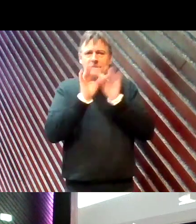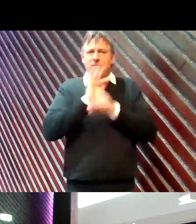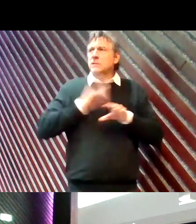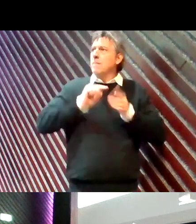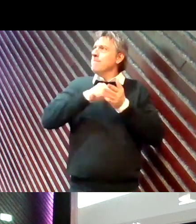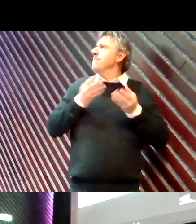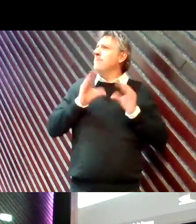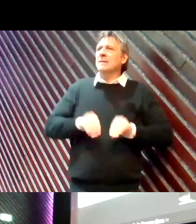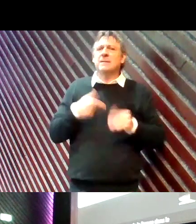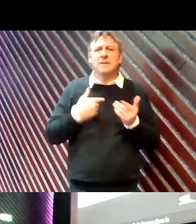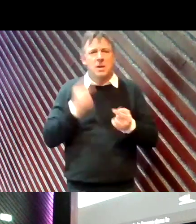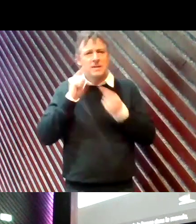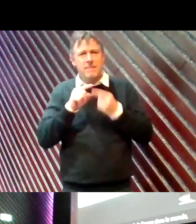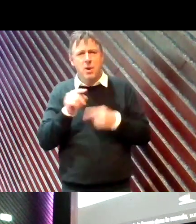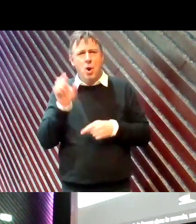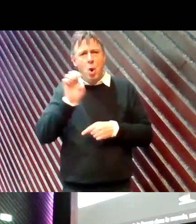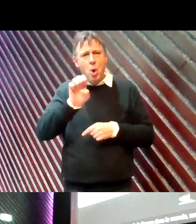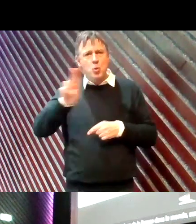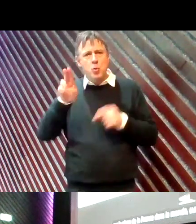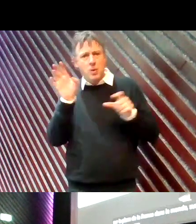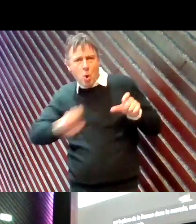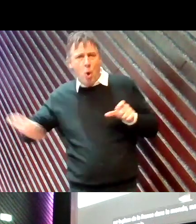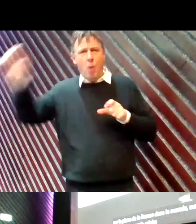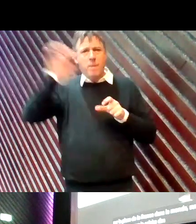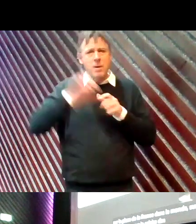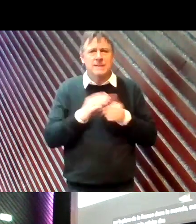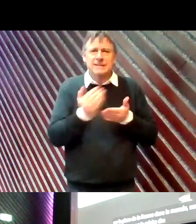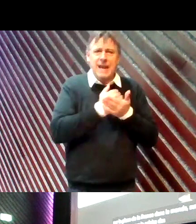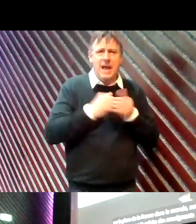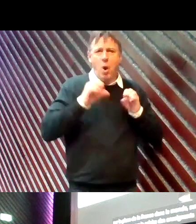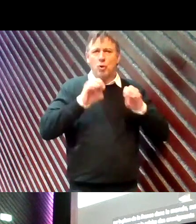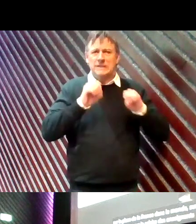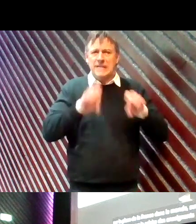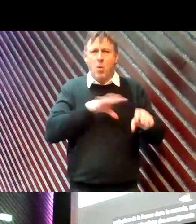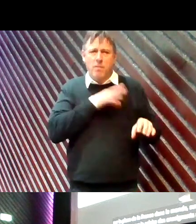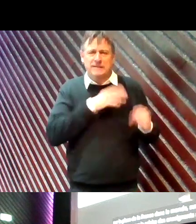européenne, sur le salaire des enseignants, etc., c bien